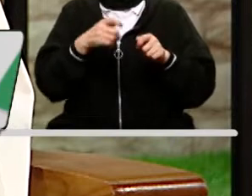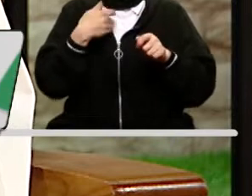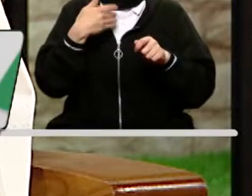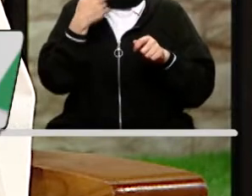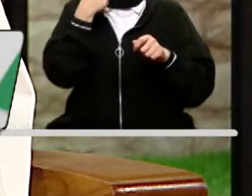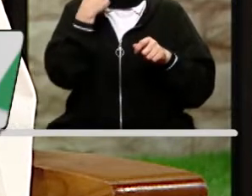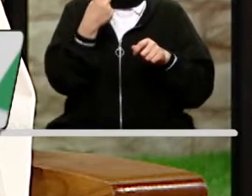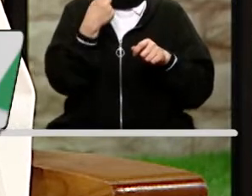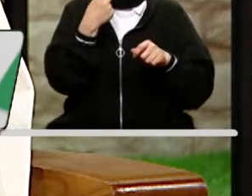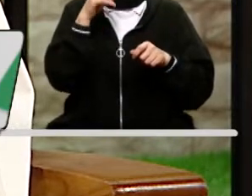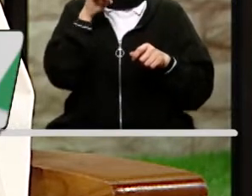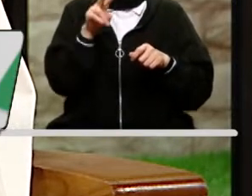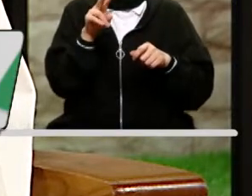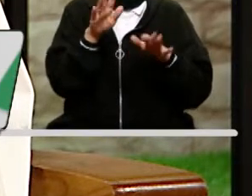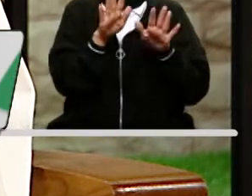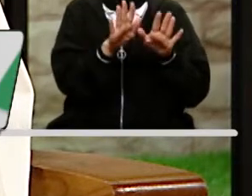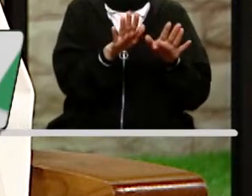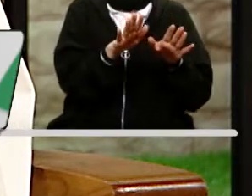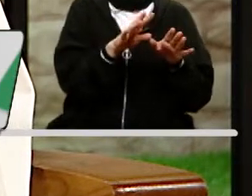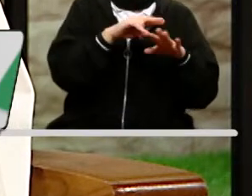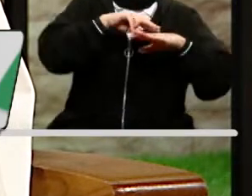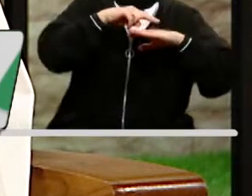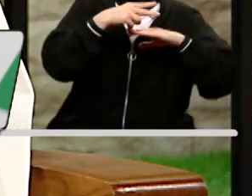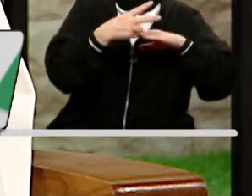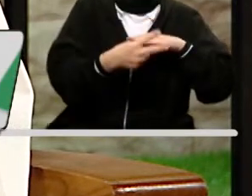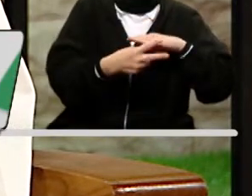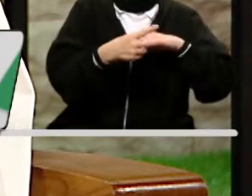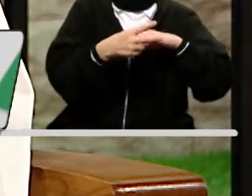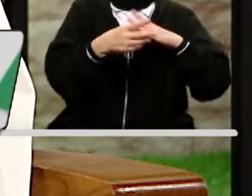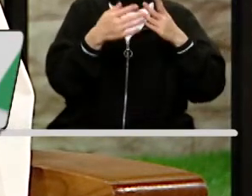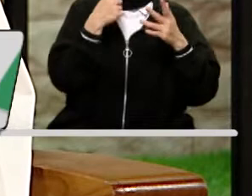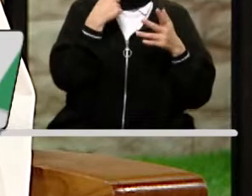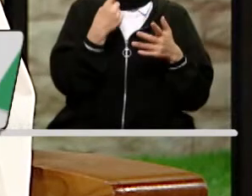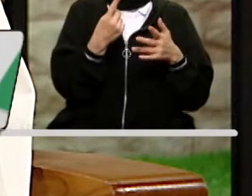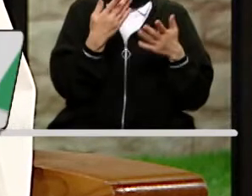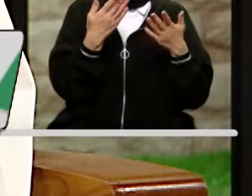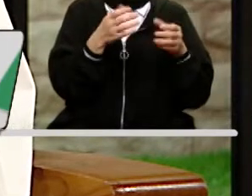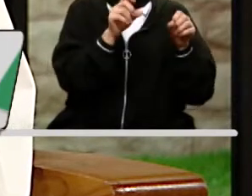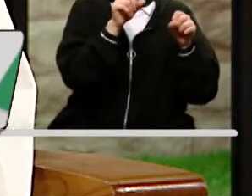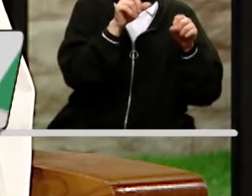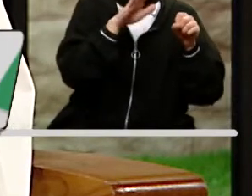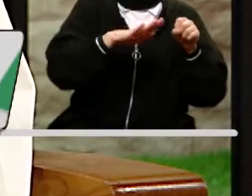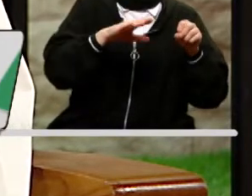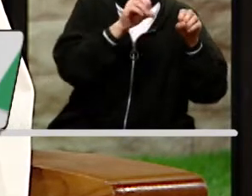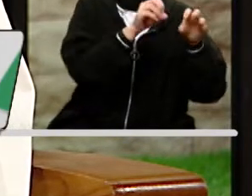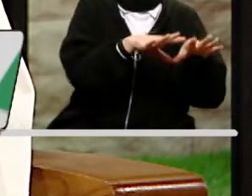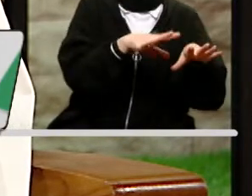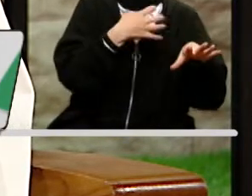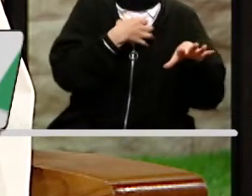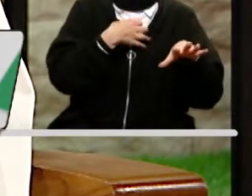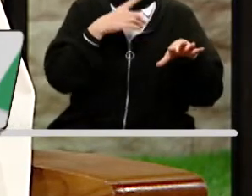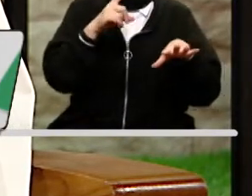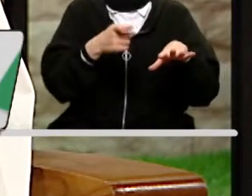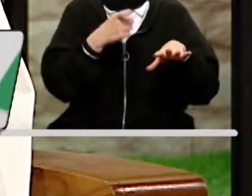Dur aman tehlikeli ya. Düşersin. Bir serbest bırak. Çocuk keşfediyor. Çocuk öğrenmek istiyor. Bununla ilgili bir araştırma yapılmış. Yurt